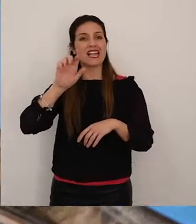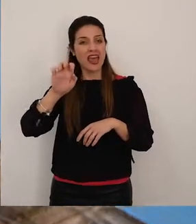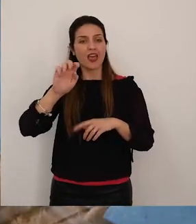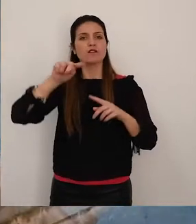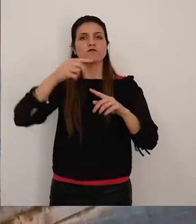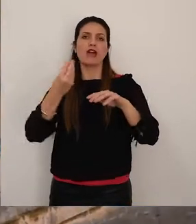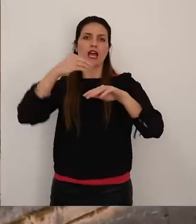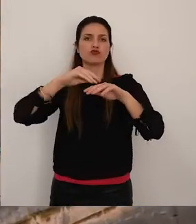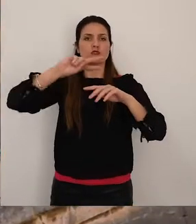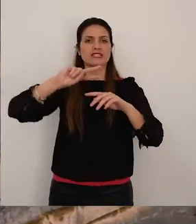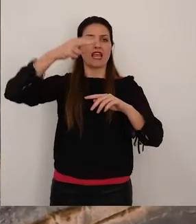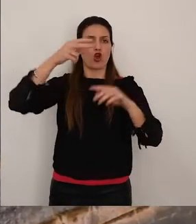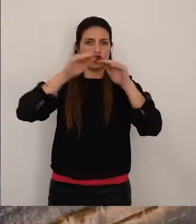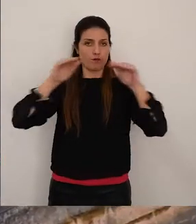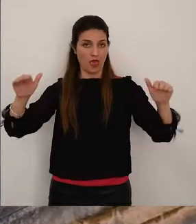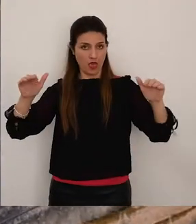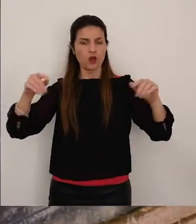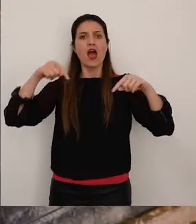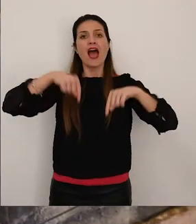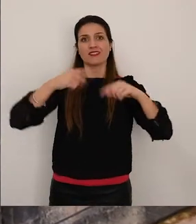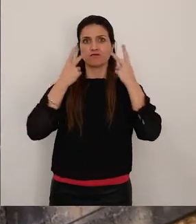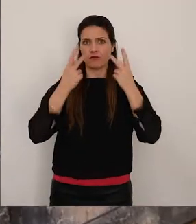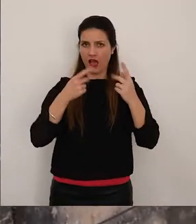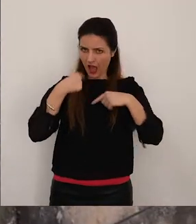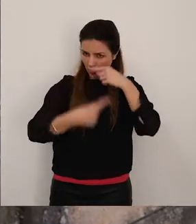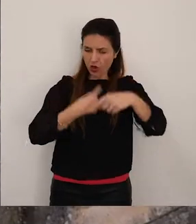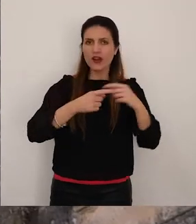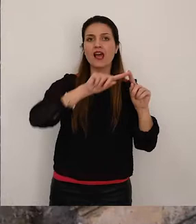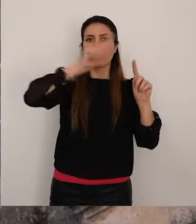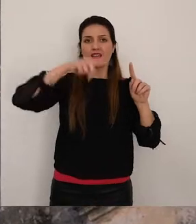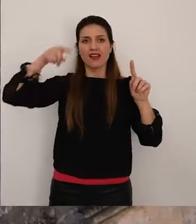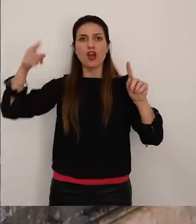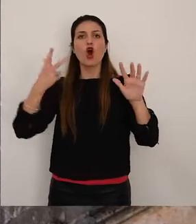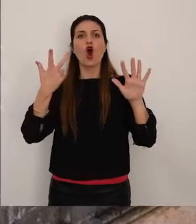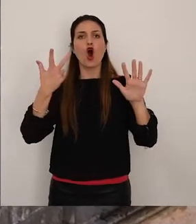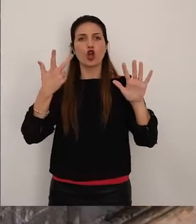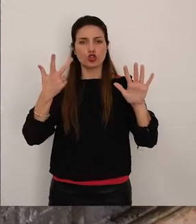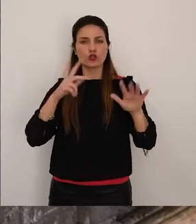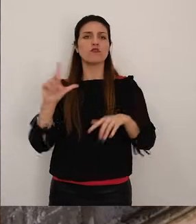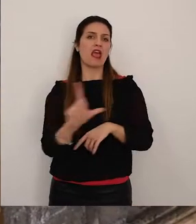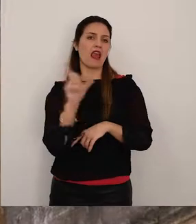cui facciata frontale ancora oggi è possibile ammirare 8 eleganti arcate.